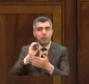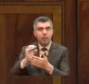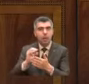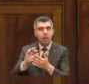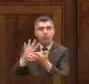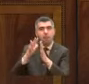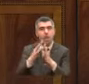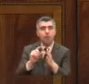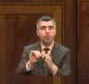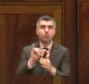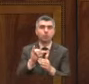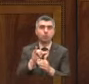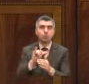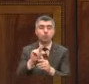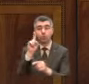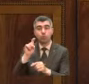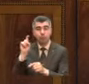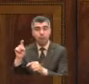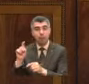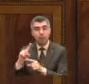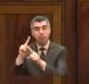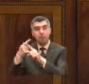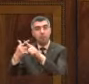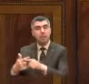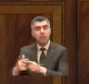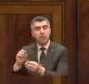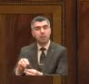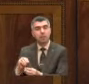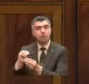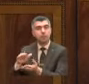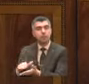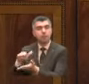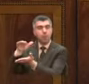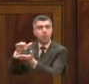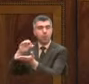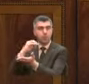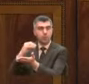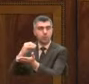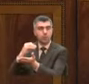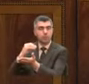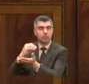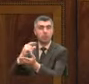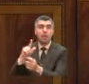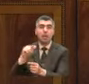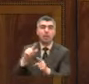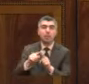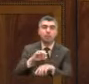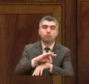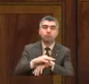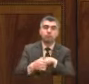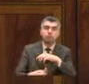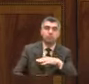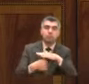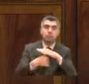شنو هو النموذج؟ واش هادشي نخليه للجماعات إذا خص إمكانيات إضافية، أو أننا نديرو له شي مؤسسة من نوع آخر لا هي ولا تطهير